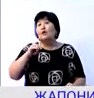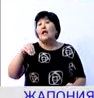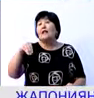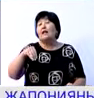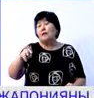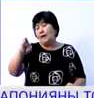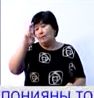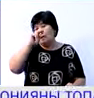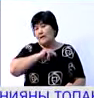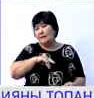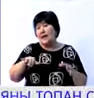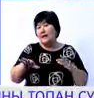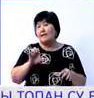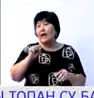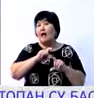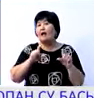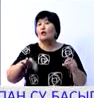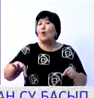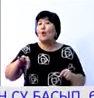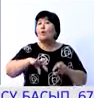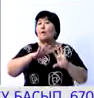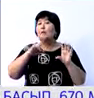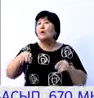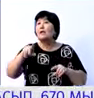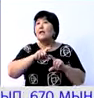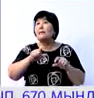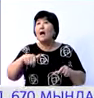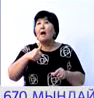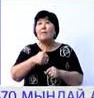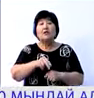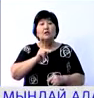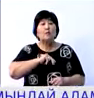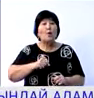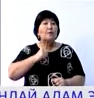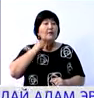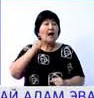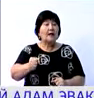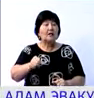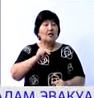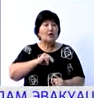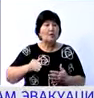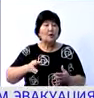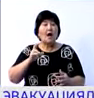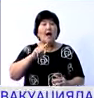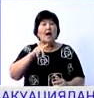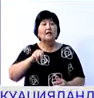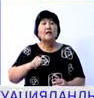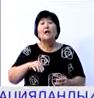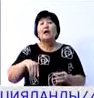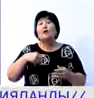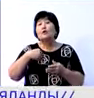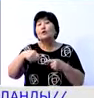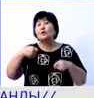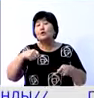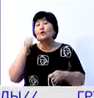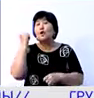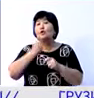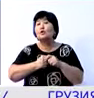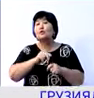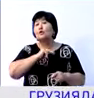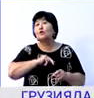Талханбаев мемлекеттік қызмет істері агенттігі облыс бойынша департаментінің басшысы болып тағайындалды. Еңбек жолын Қазалы аудандық тұтыну одағының жұмысшысы